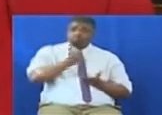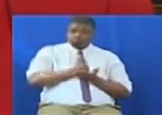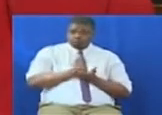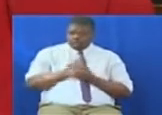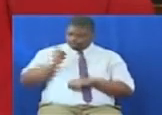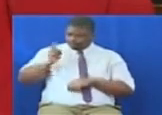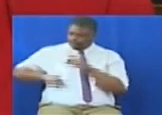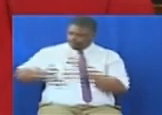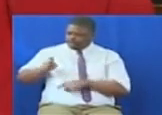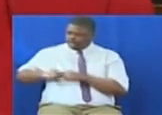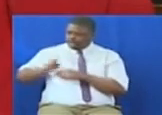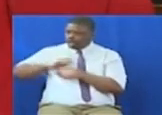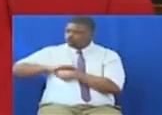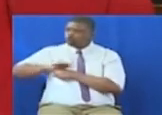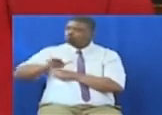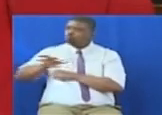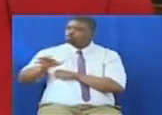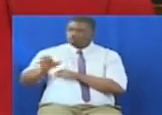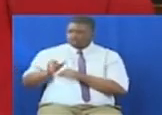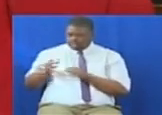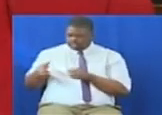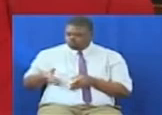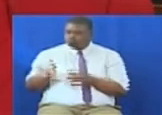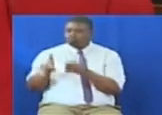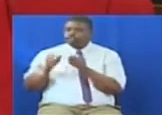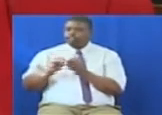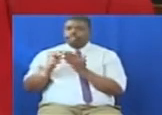anapambana na ugonjwa huu namna gani?